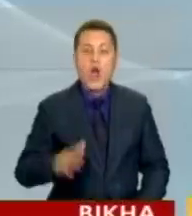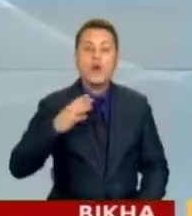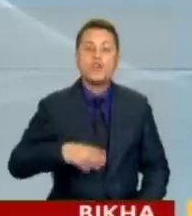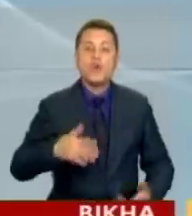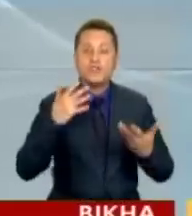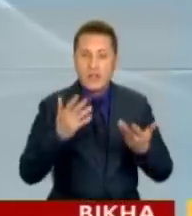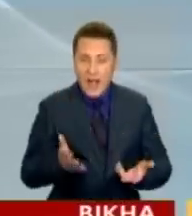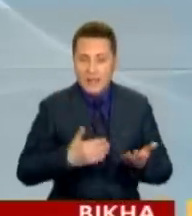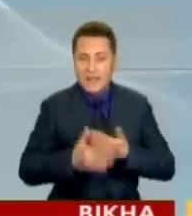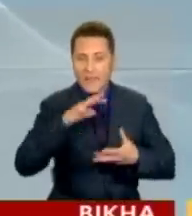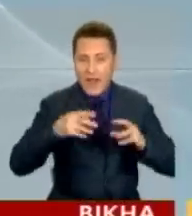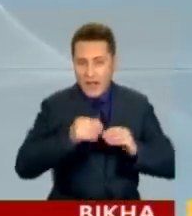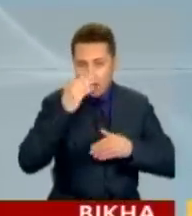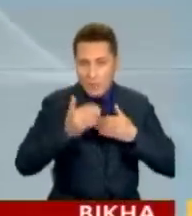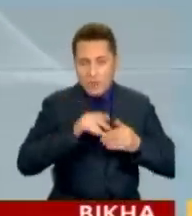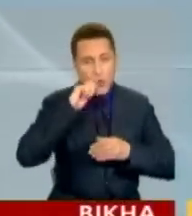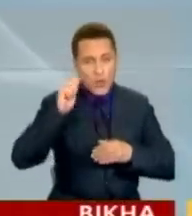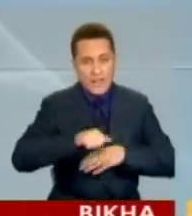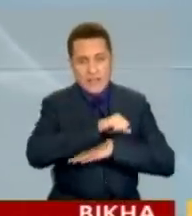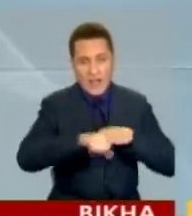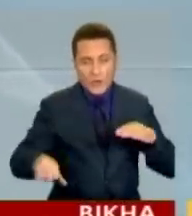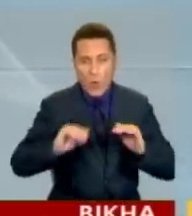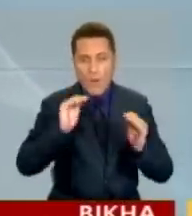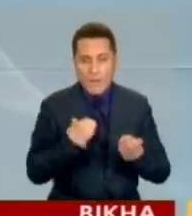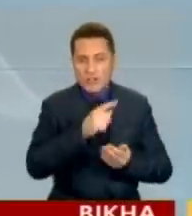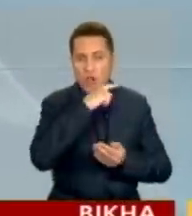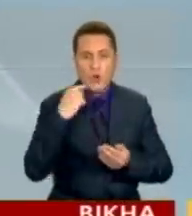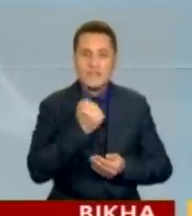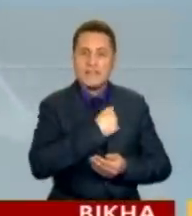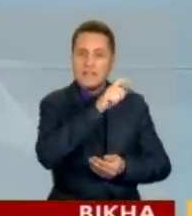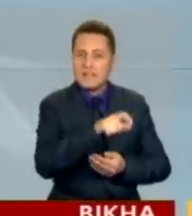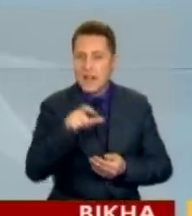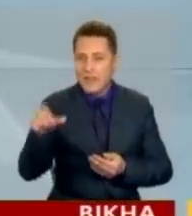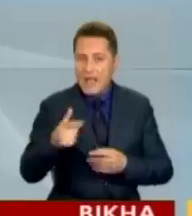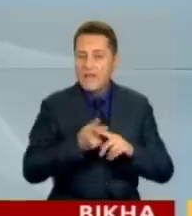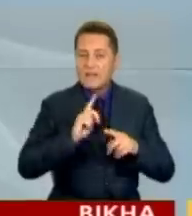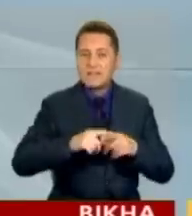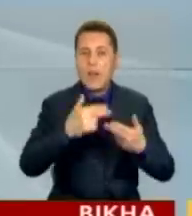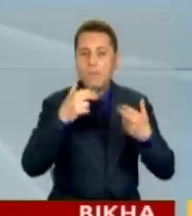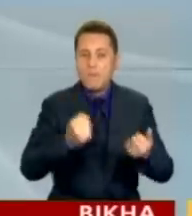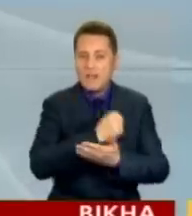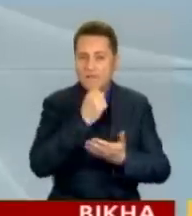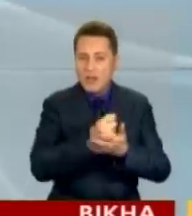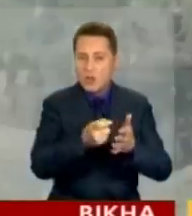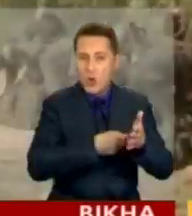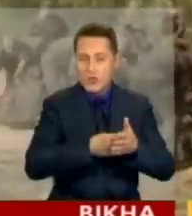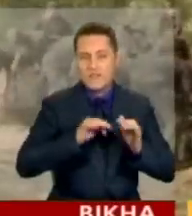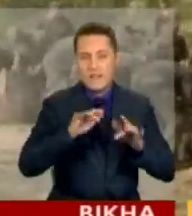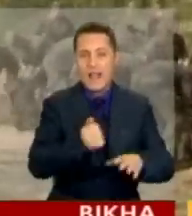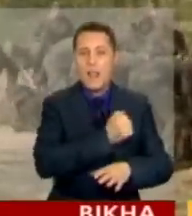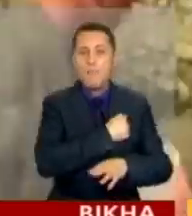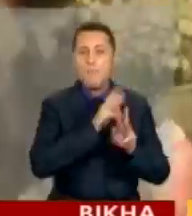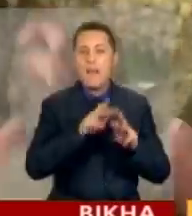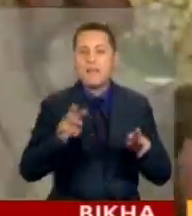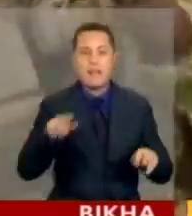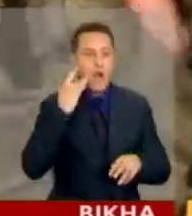Калися. Нарешті поблизу українських кордонів значно поменшало російських солдатів. І це підтверджують розвіддані Пентагону. Там